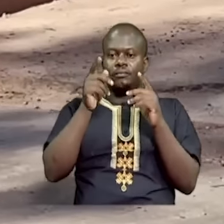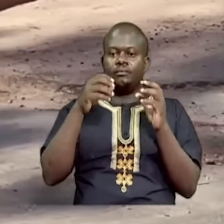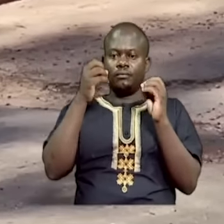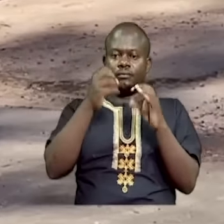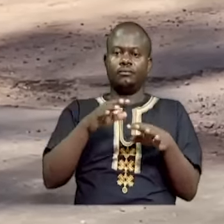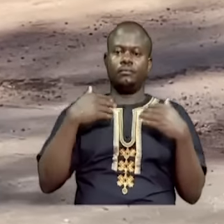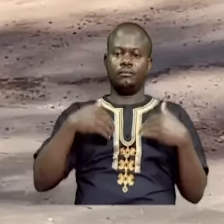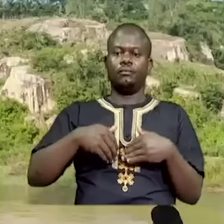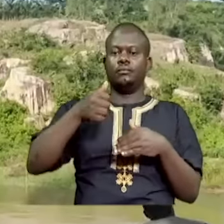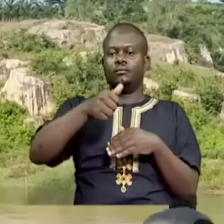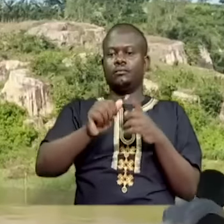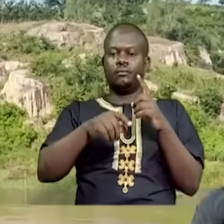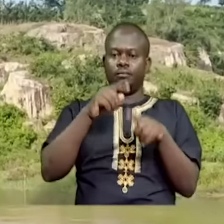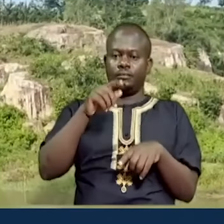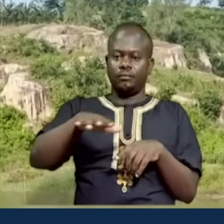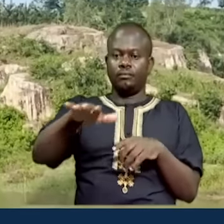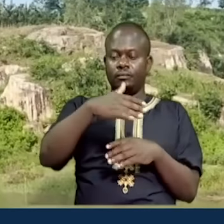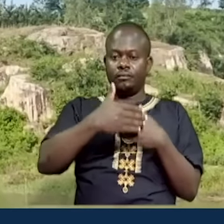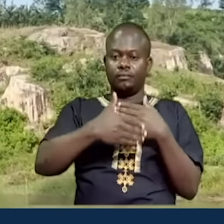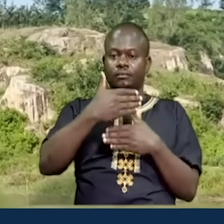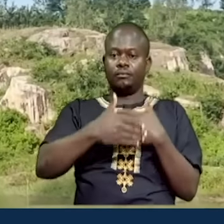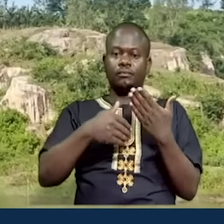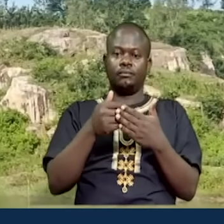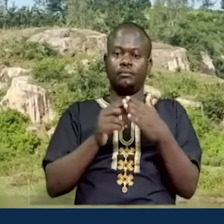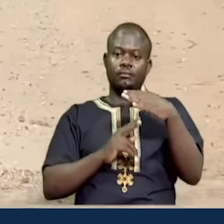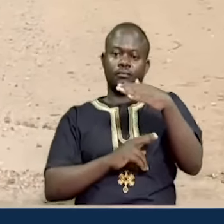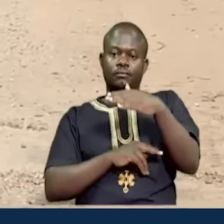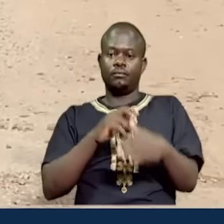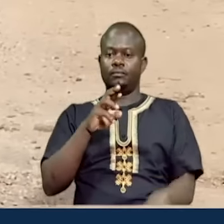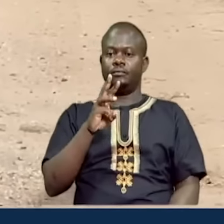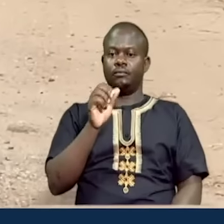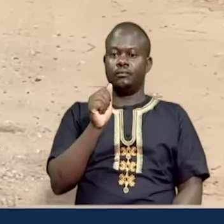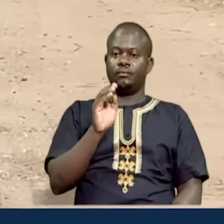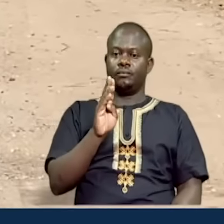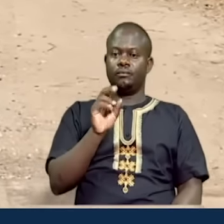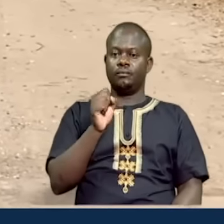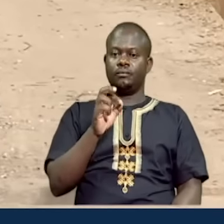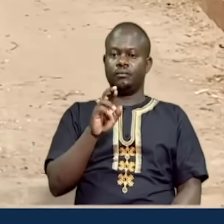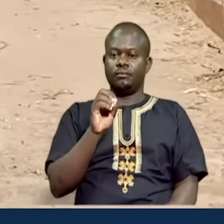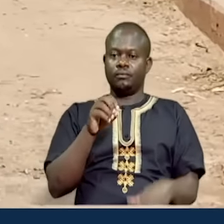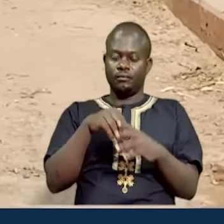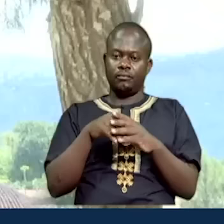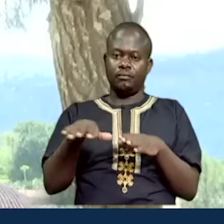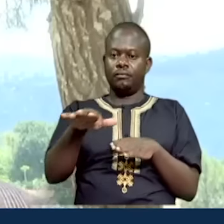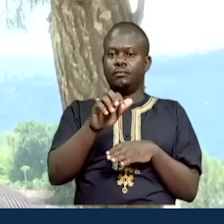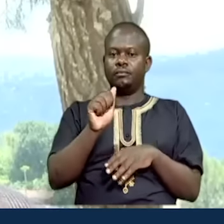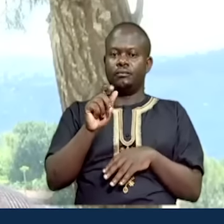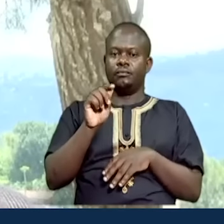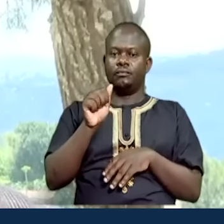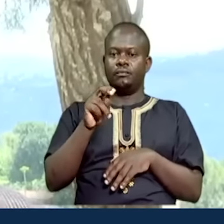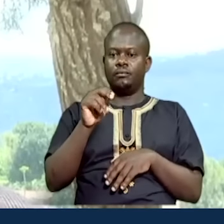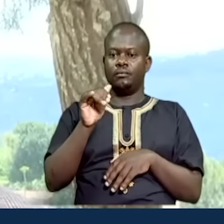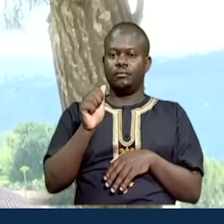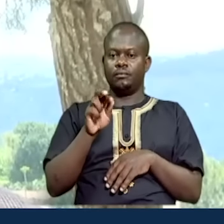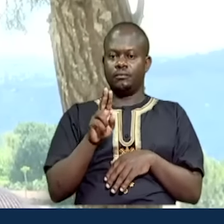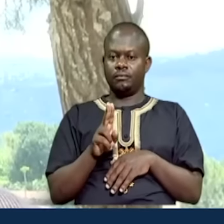imibiri y'ababo biciwe kuri bariyeri yari kuri iki kiraro cya rwa Busoro kiri kuri uyu mugezi wa Kanyaru ibyo twizeraga